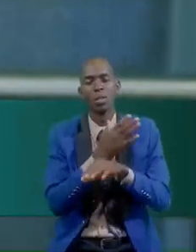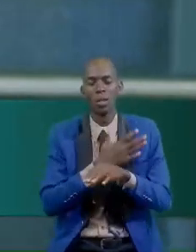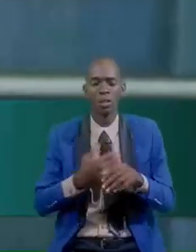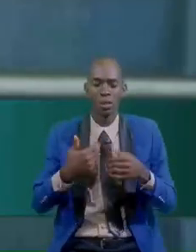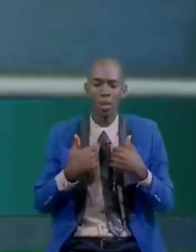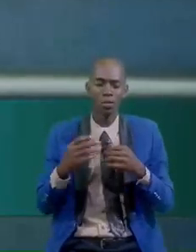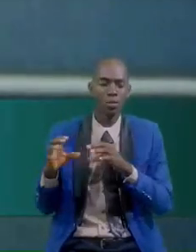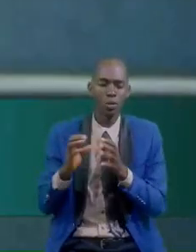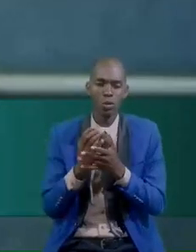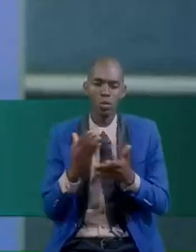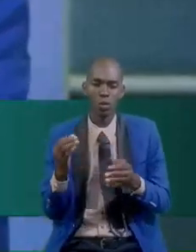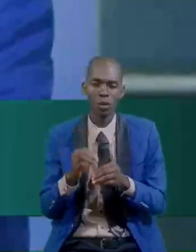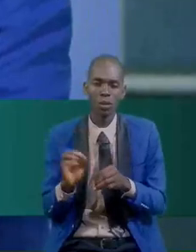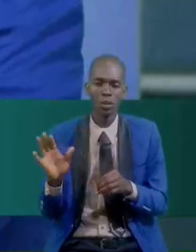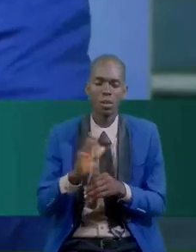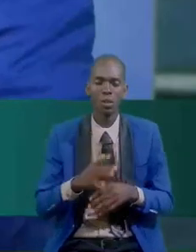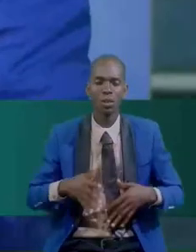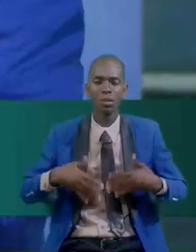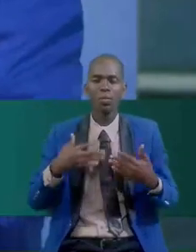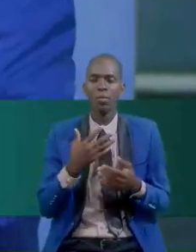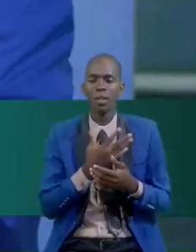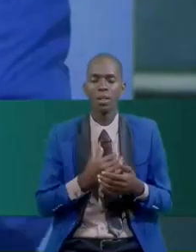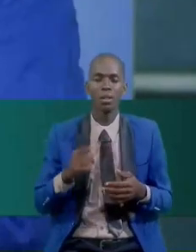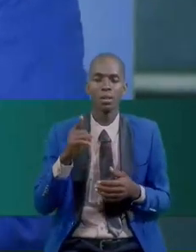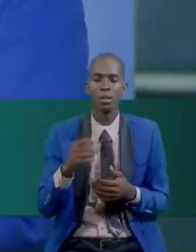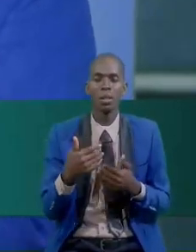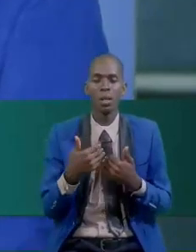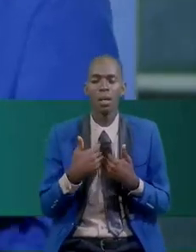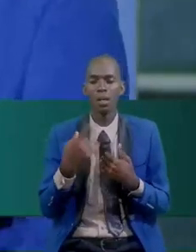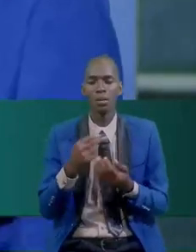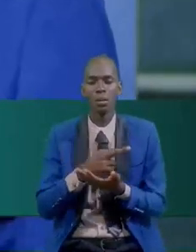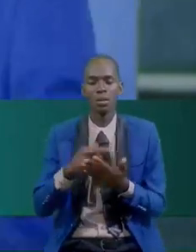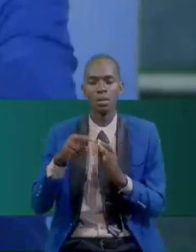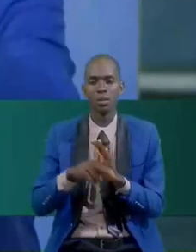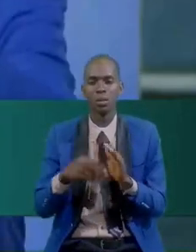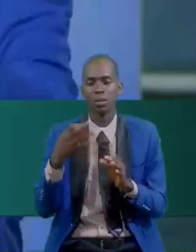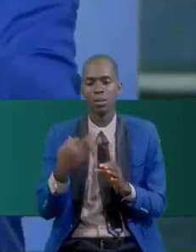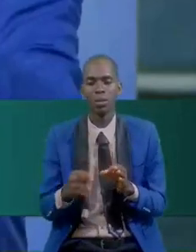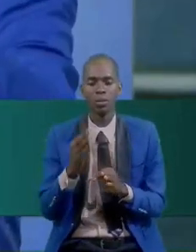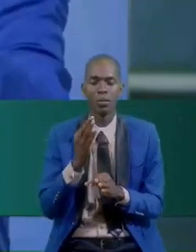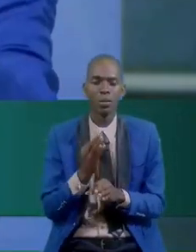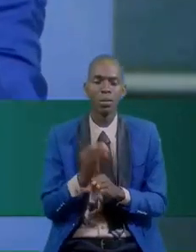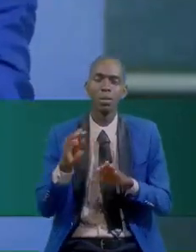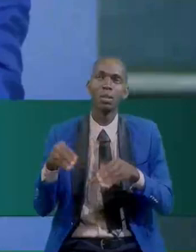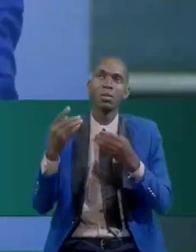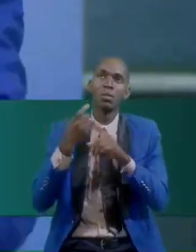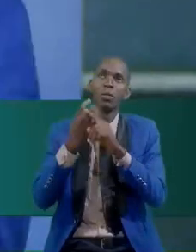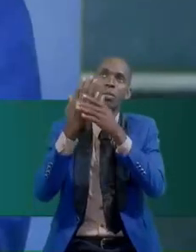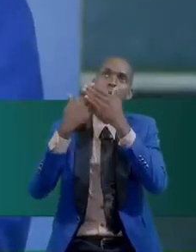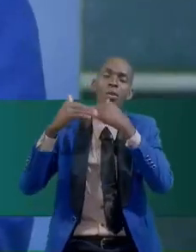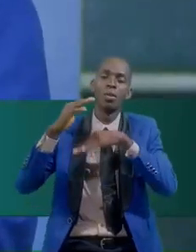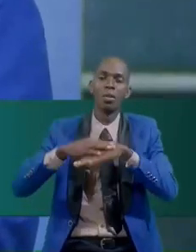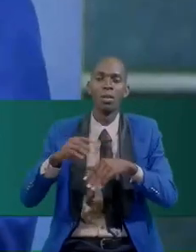sont repentis, la grâce de Dieu est venue dans leur vie. Et ils ont la justice de la foi qui leur est donnée depuis le